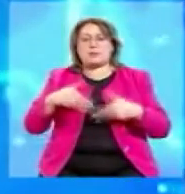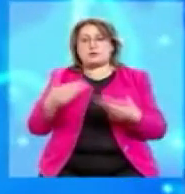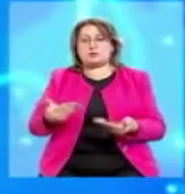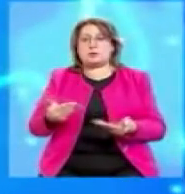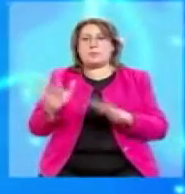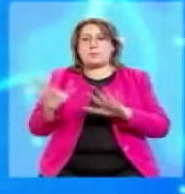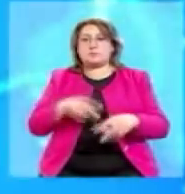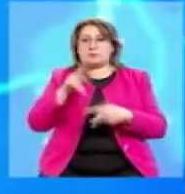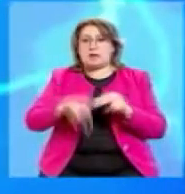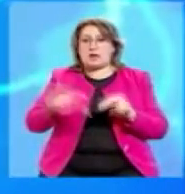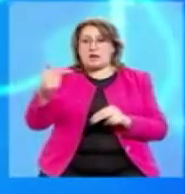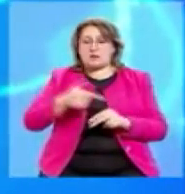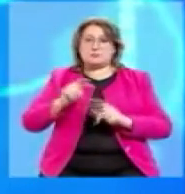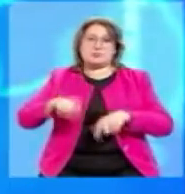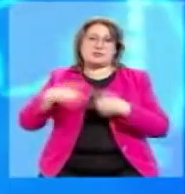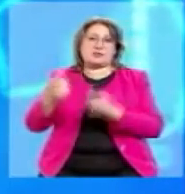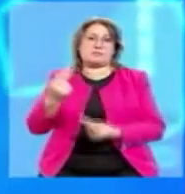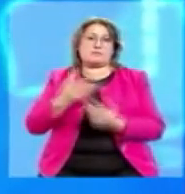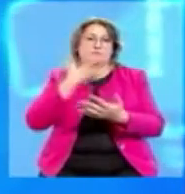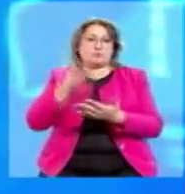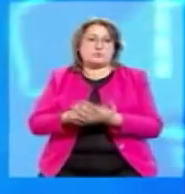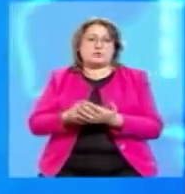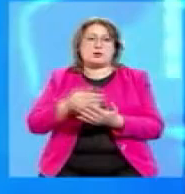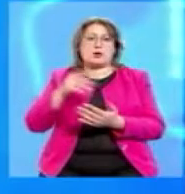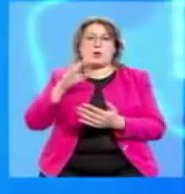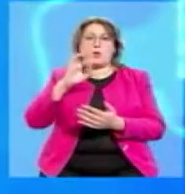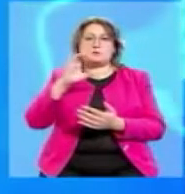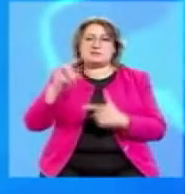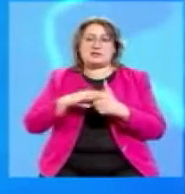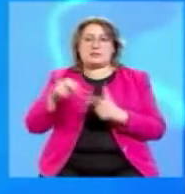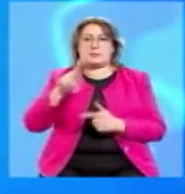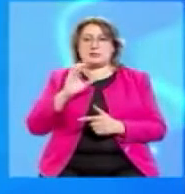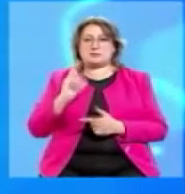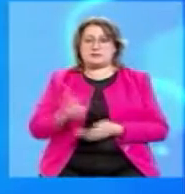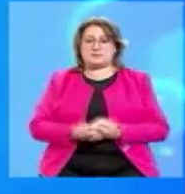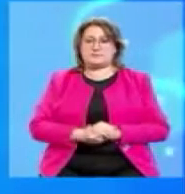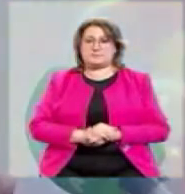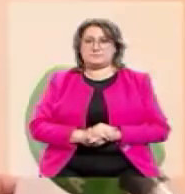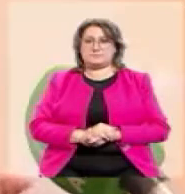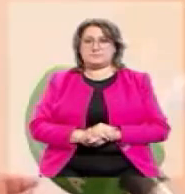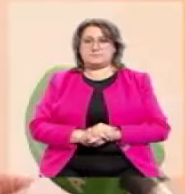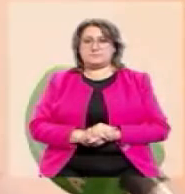после истечения гарантии передавать площадки в собственность ОСИ или ПКСК. Подробности.